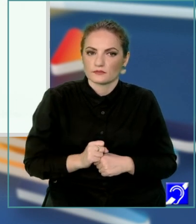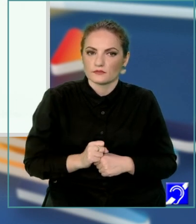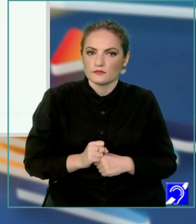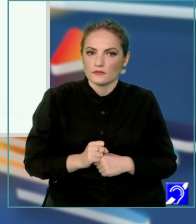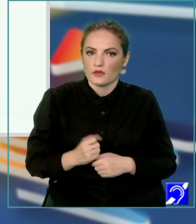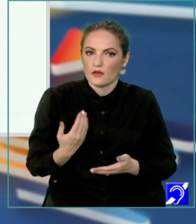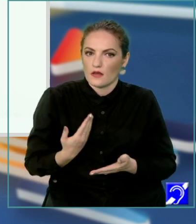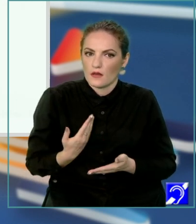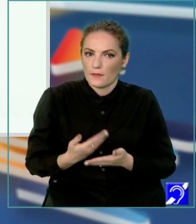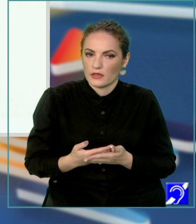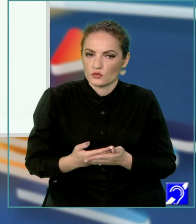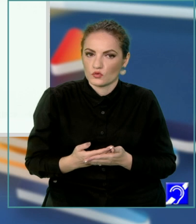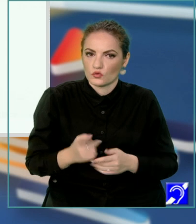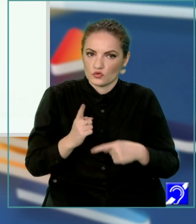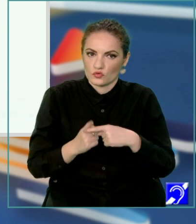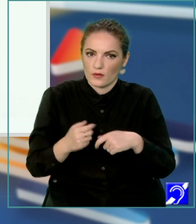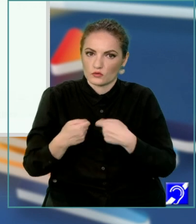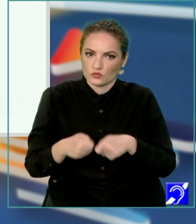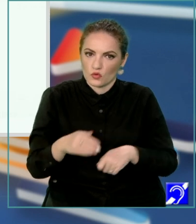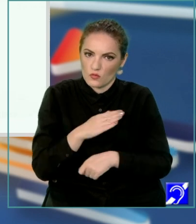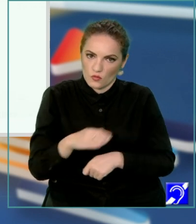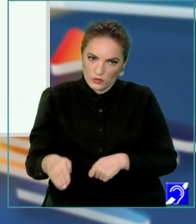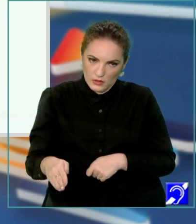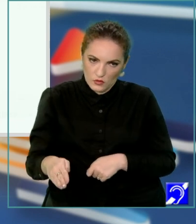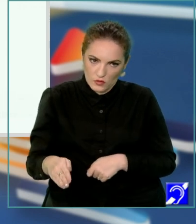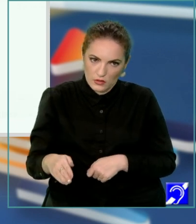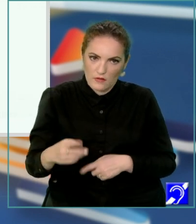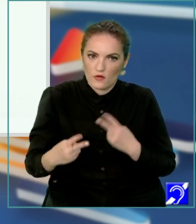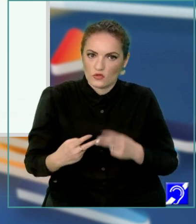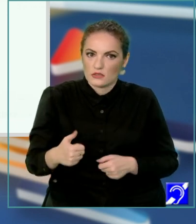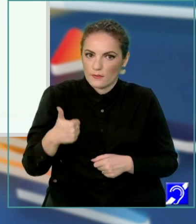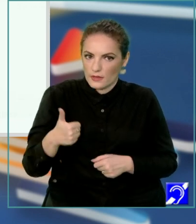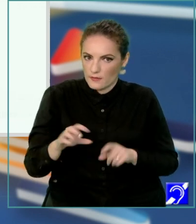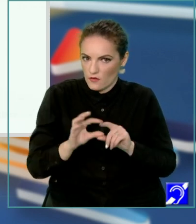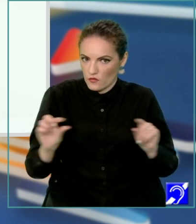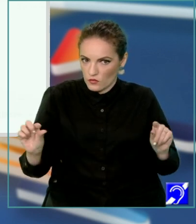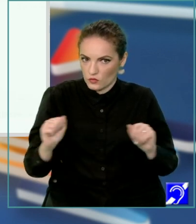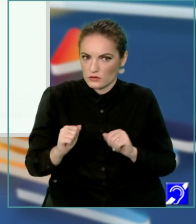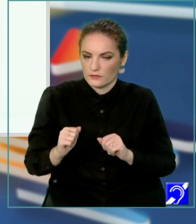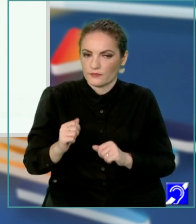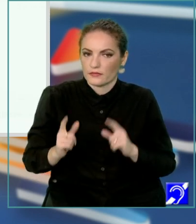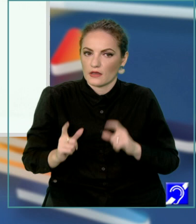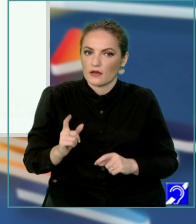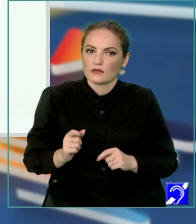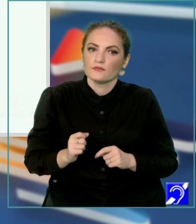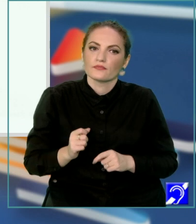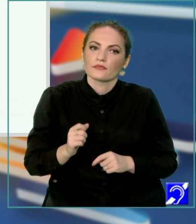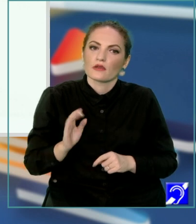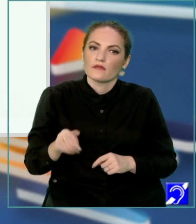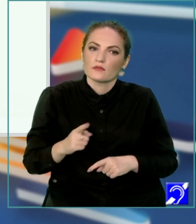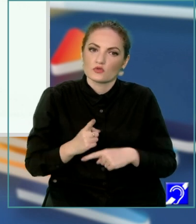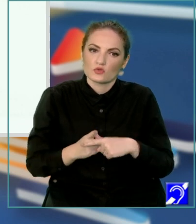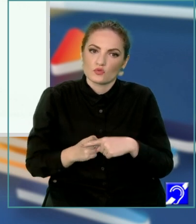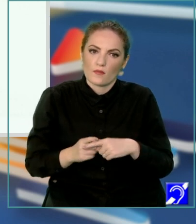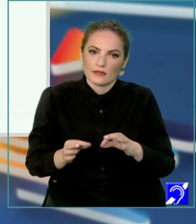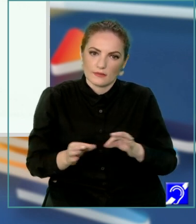muchiilor facem primul calcul dacă avem suma dimensiunilor ne vom referi doar la